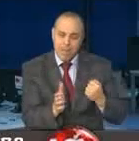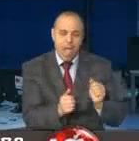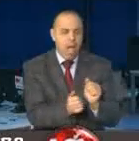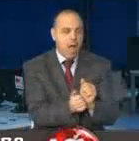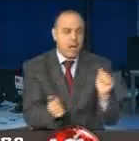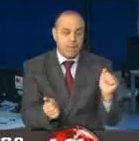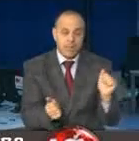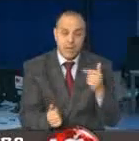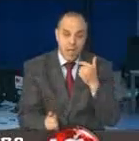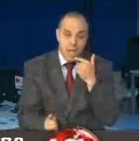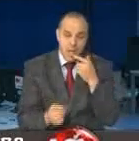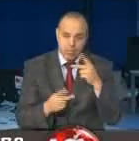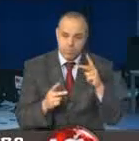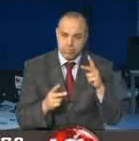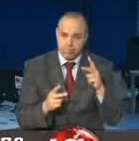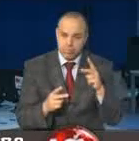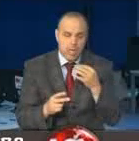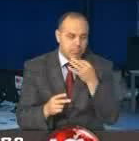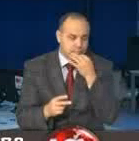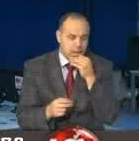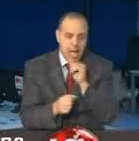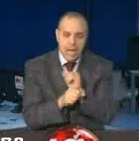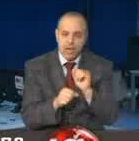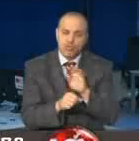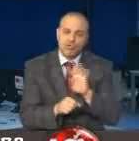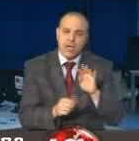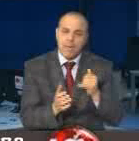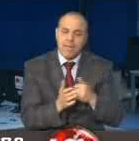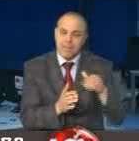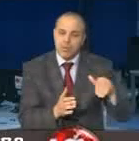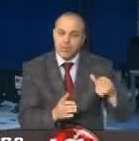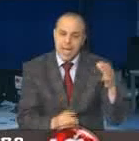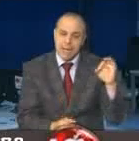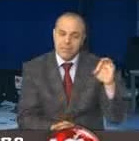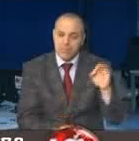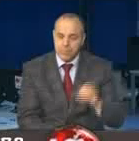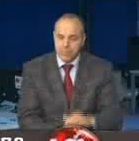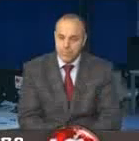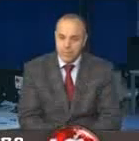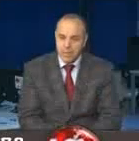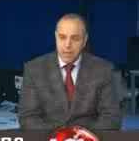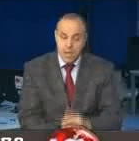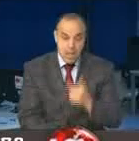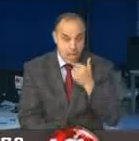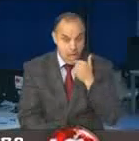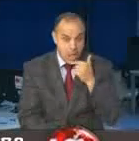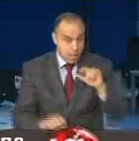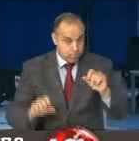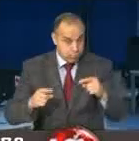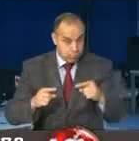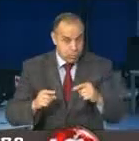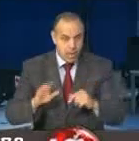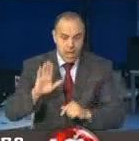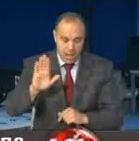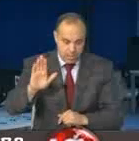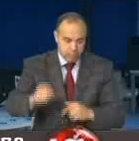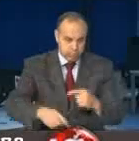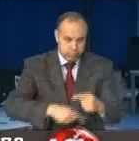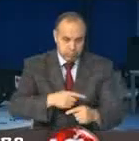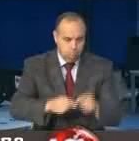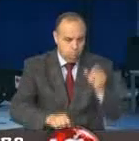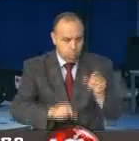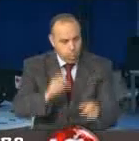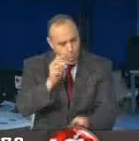الإرهابي، ليرتفع عدد الأحياء المحررة شرقي الموصل إلى 50. وعلى وقع هذه المعارك يستمر